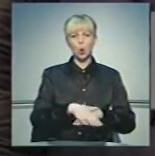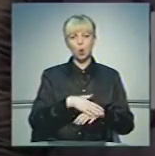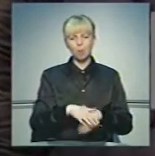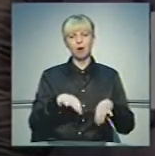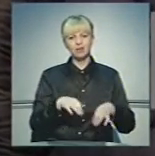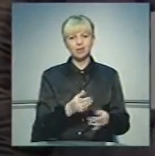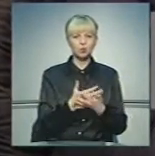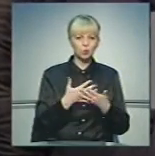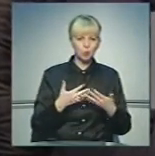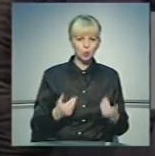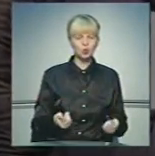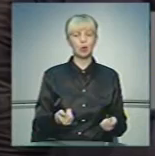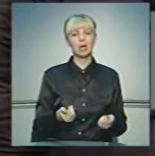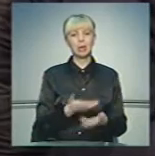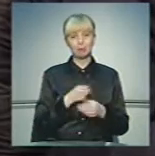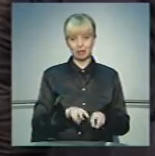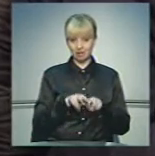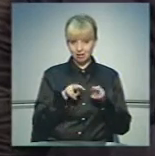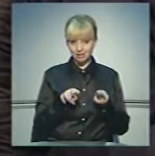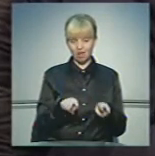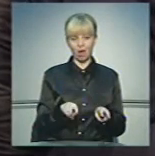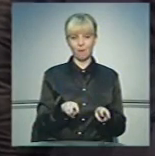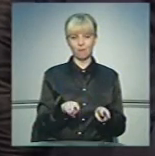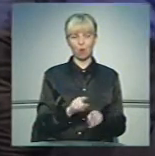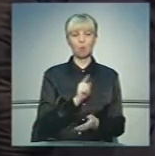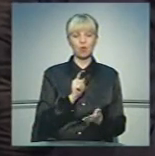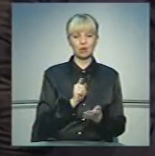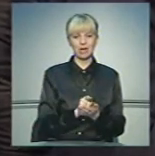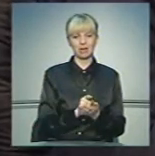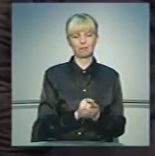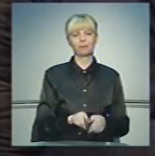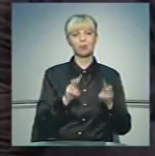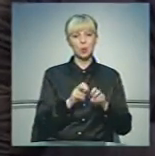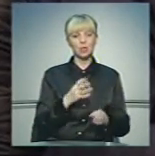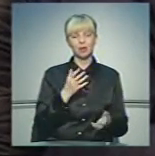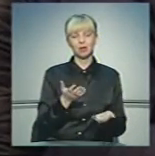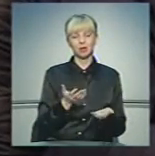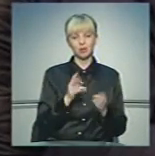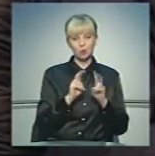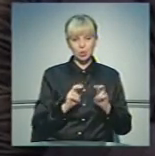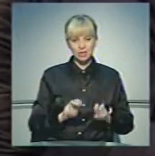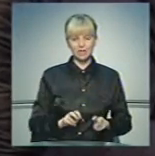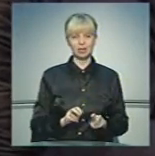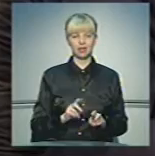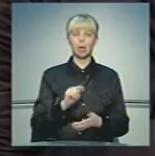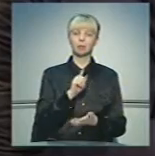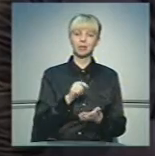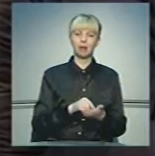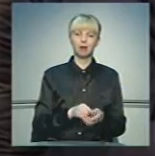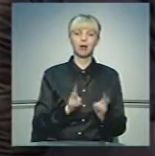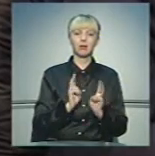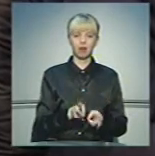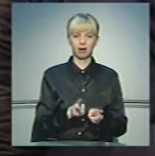тощо, ми так само повинні дослідити власне питання,